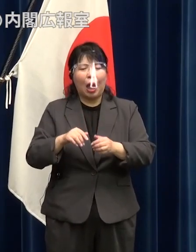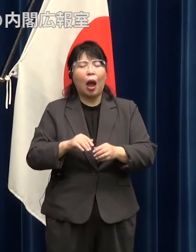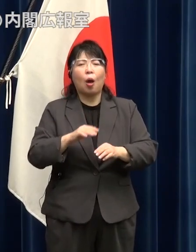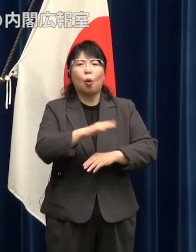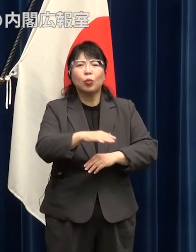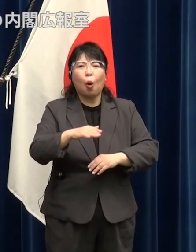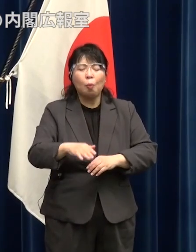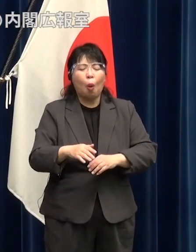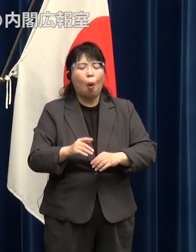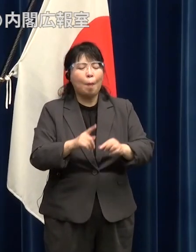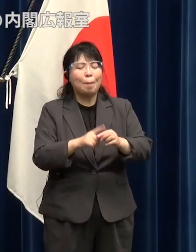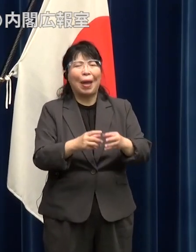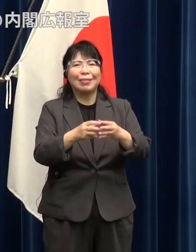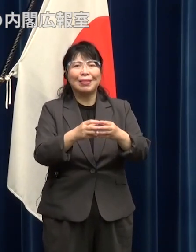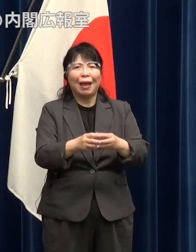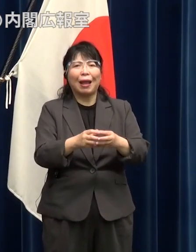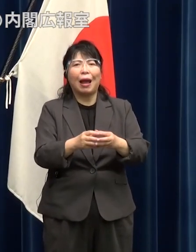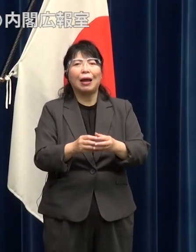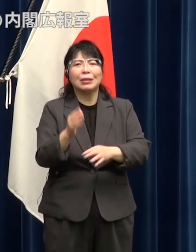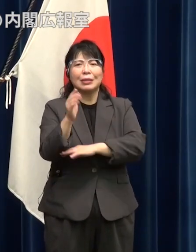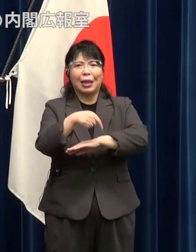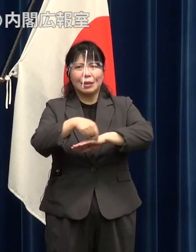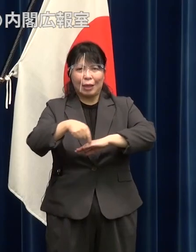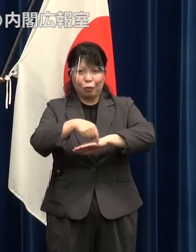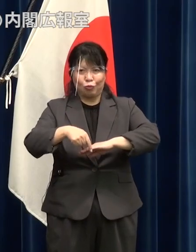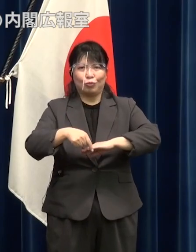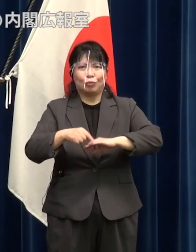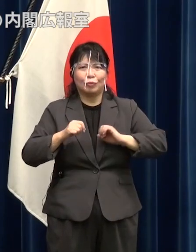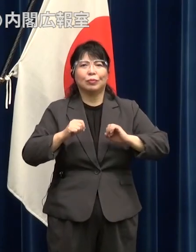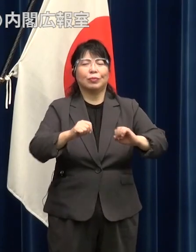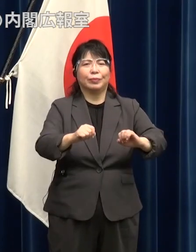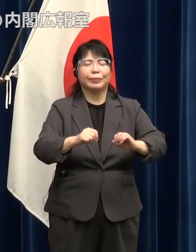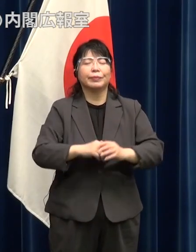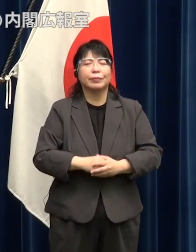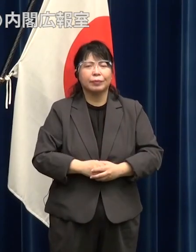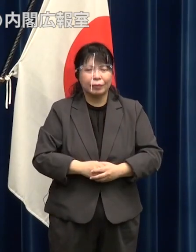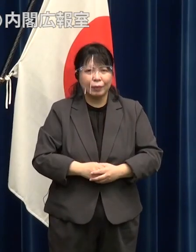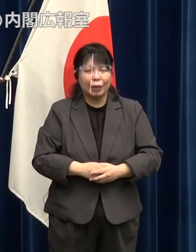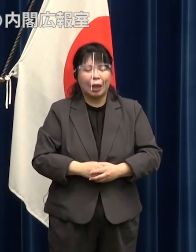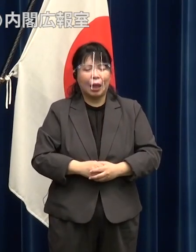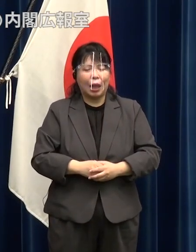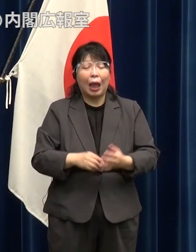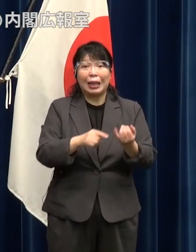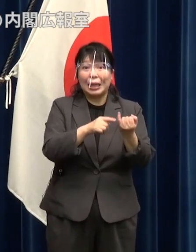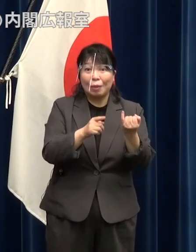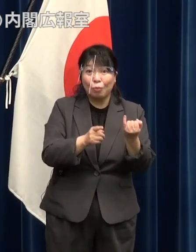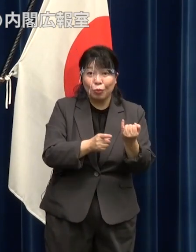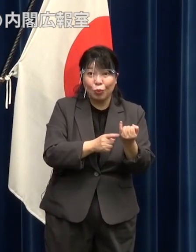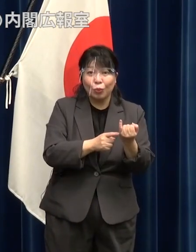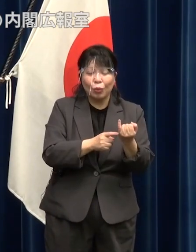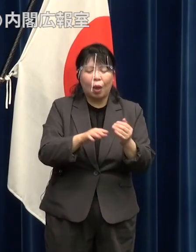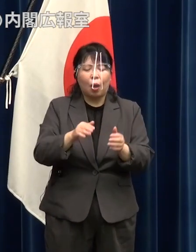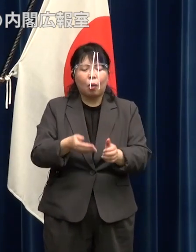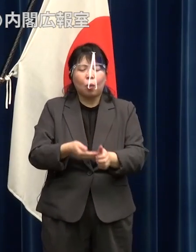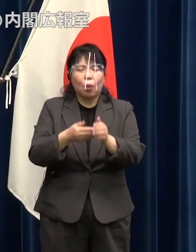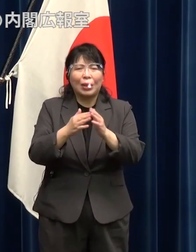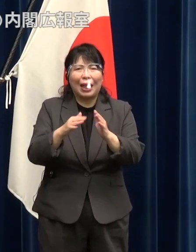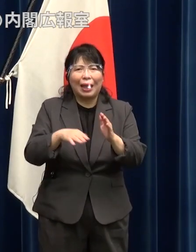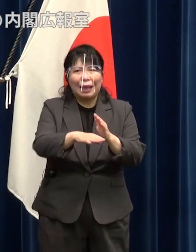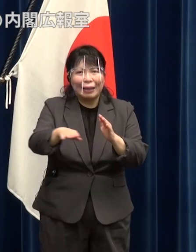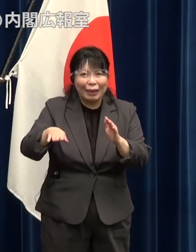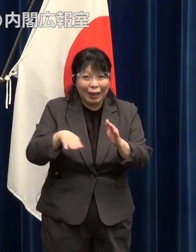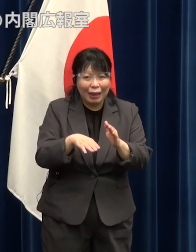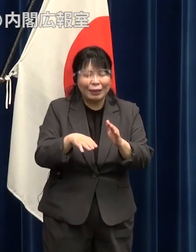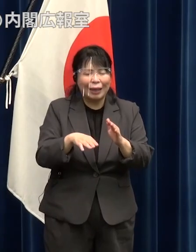。まずは妊婦や子育て家庭への伴走型の相談支援